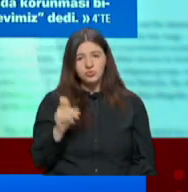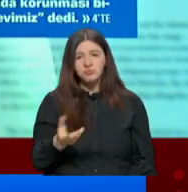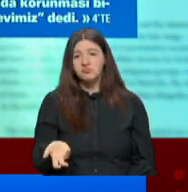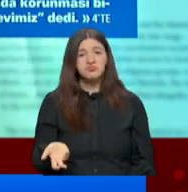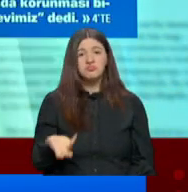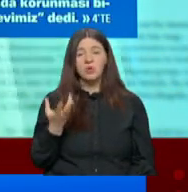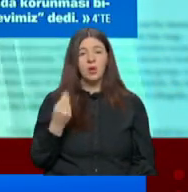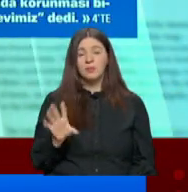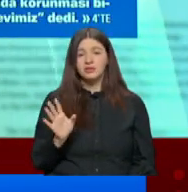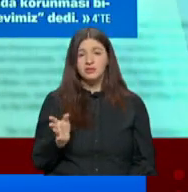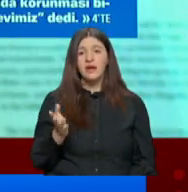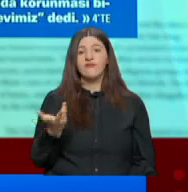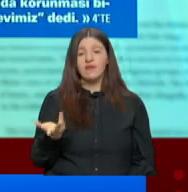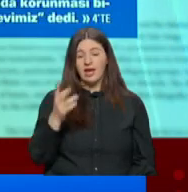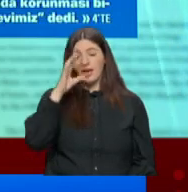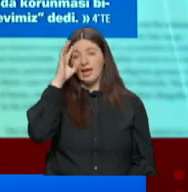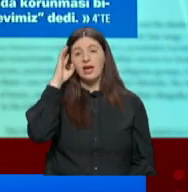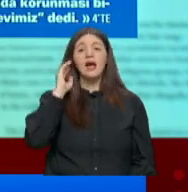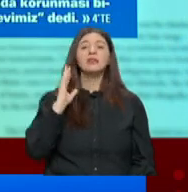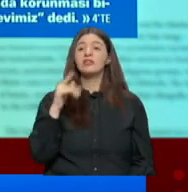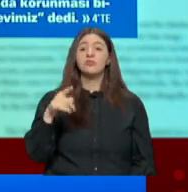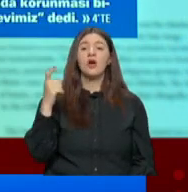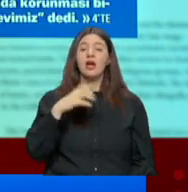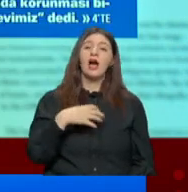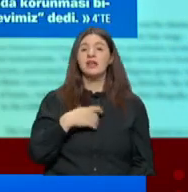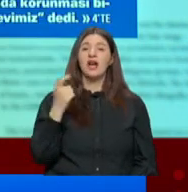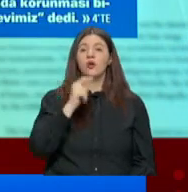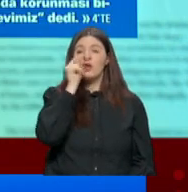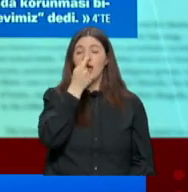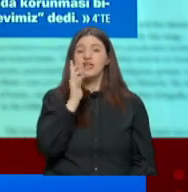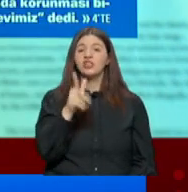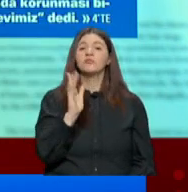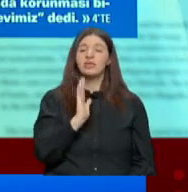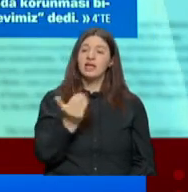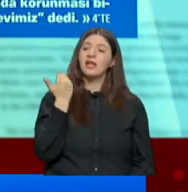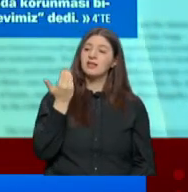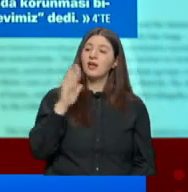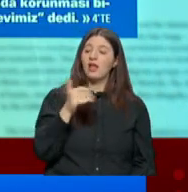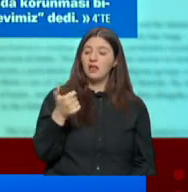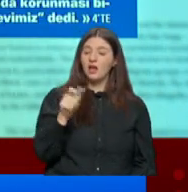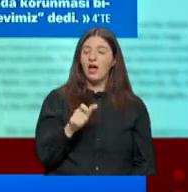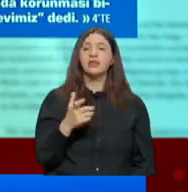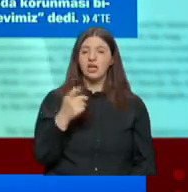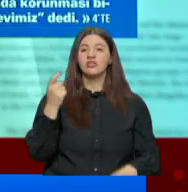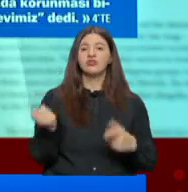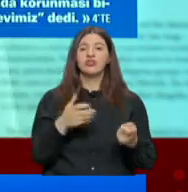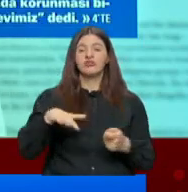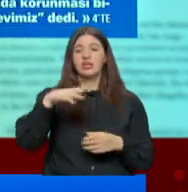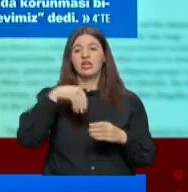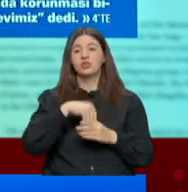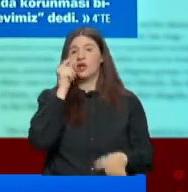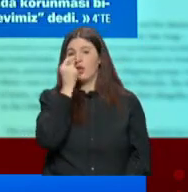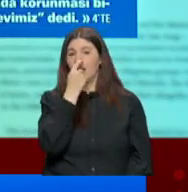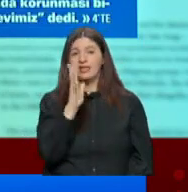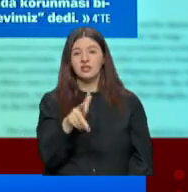Hayır, gerçekleşmedi. Ve nasıl bu ay Haziran ayı kolay geçmediyse, geride kalan 6 ayda çalışanlar için